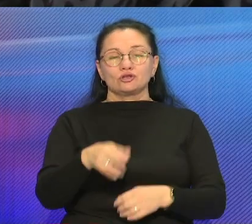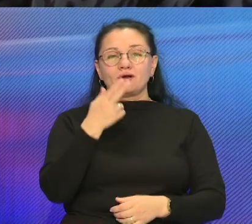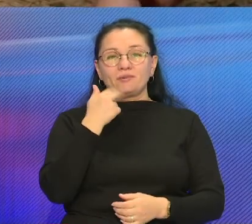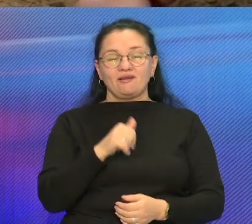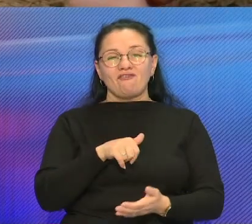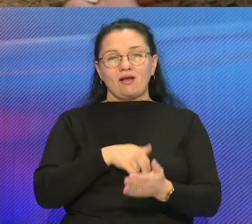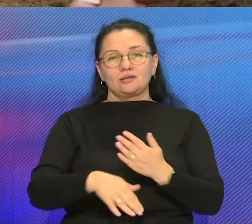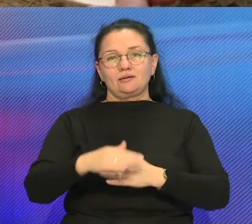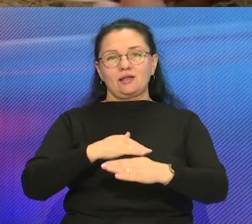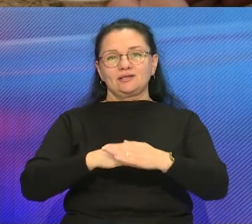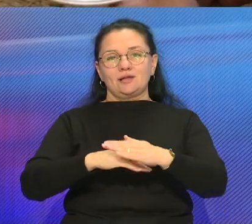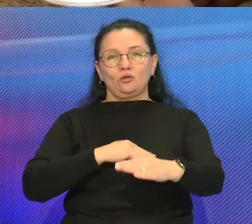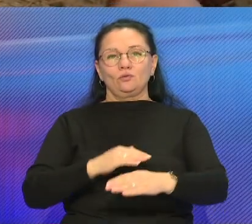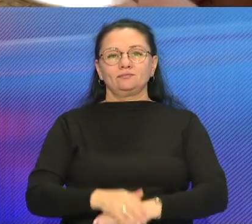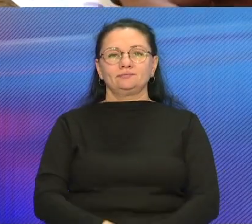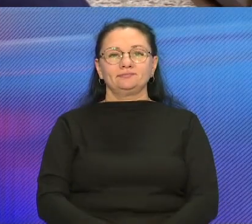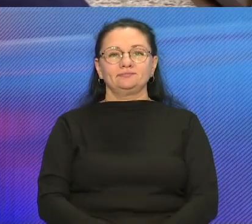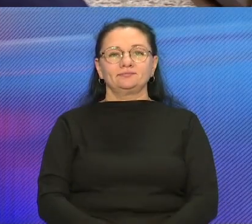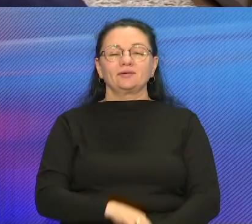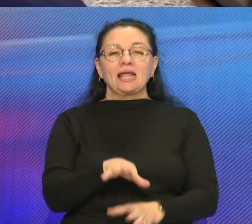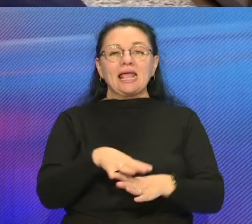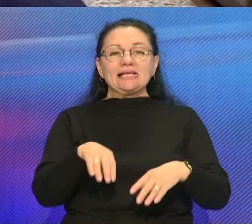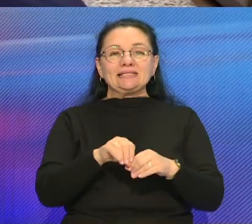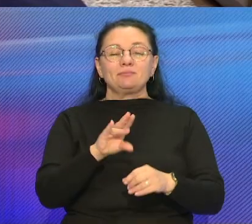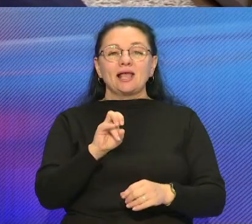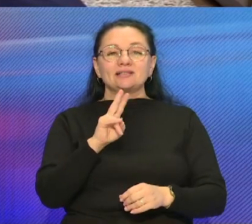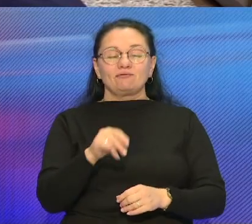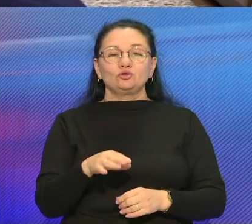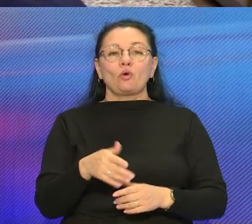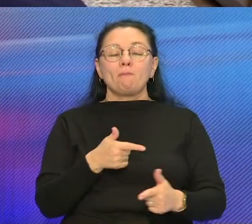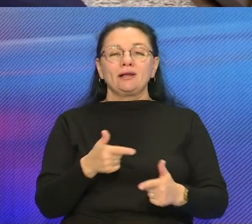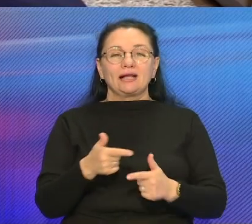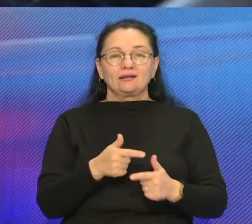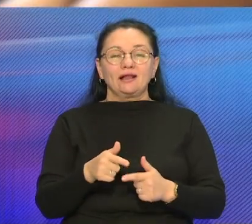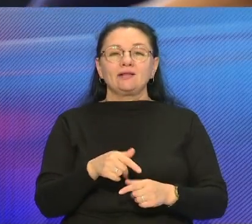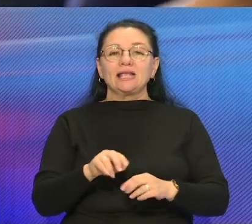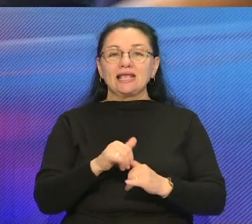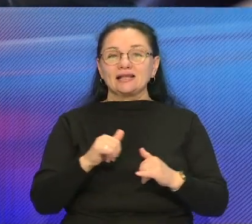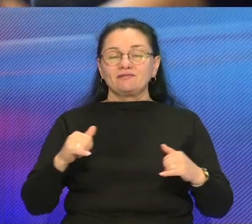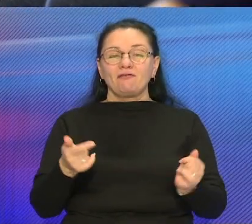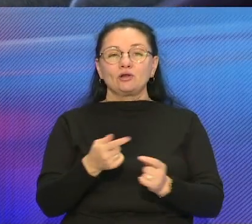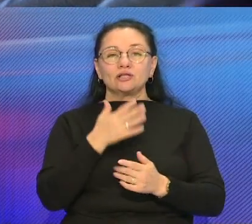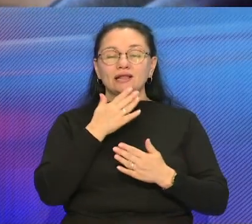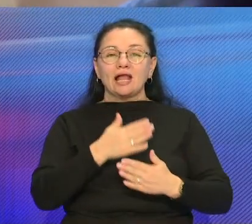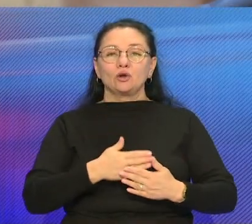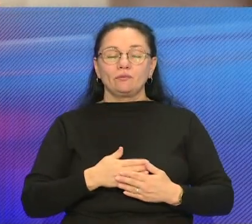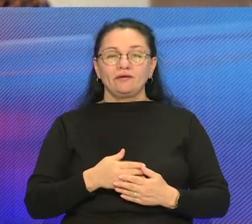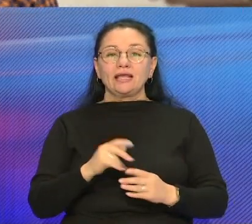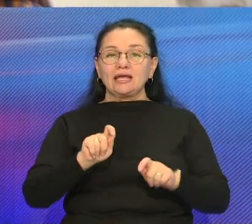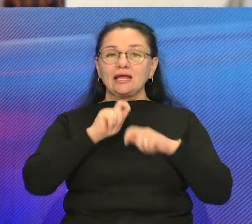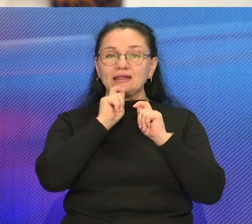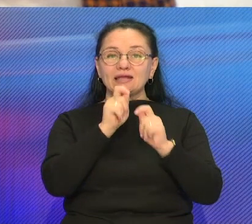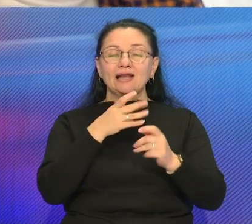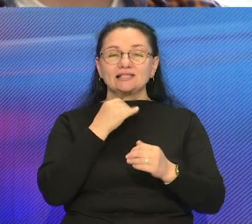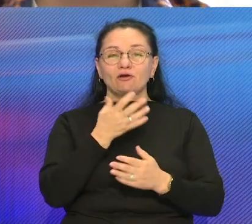на сцену. Семья Саучук будуется на каханне и взаиморазумении, и дурит свою тепленью іншим.